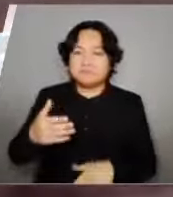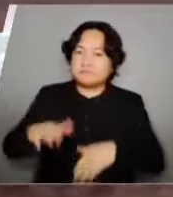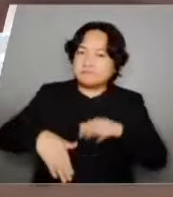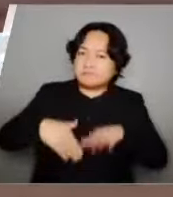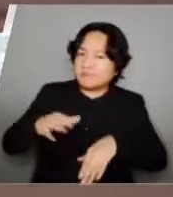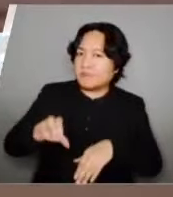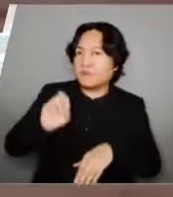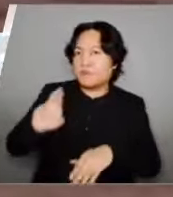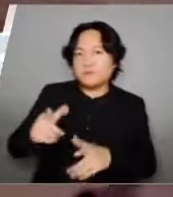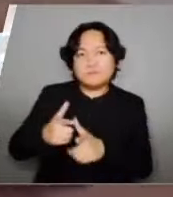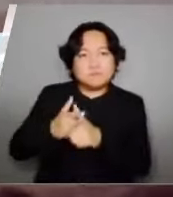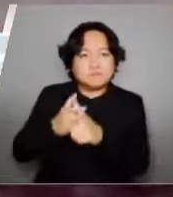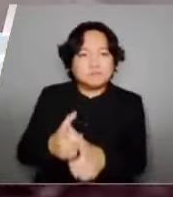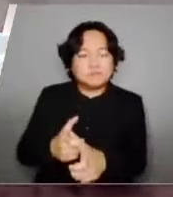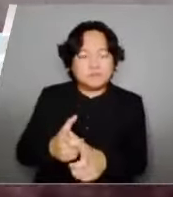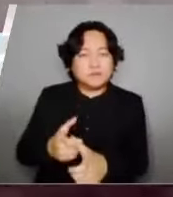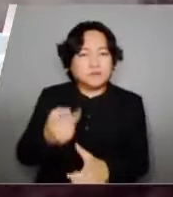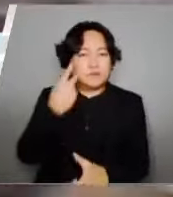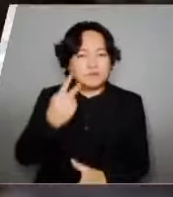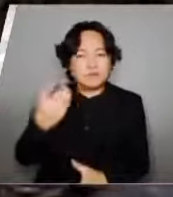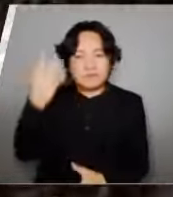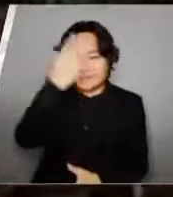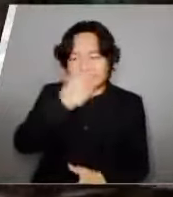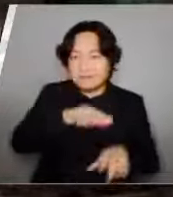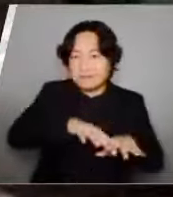view ng berdeng rolling hills sa ibaba nito.